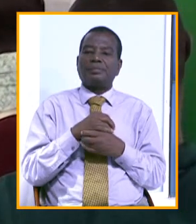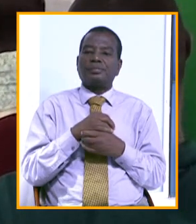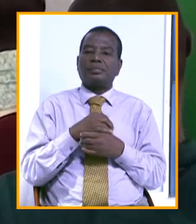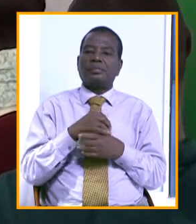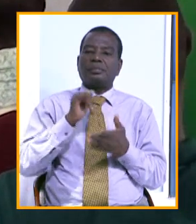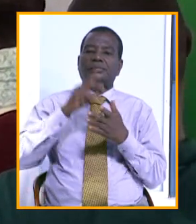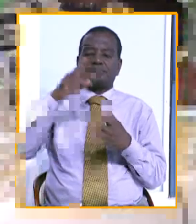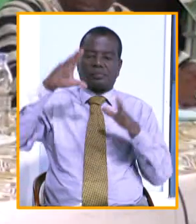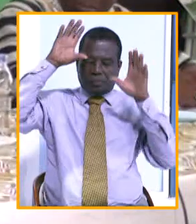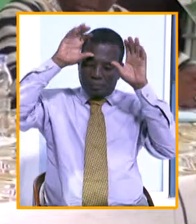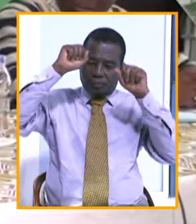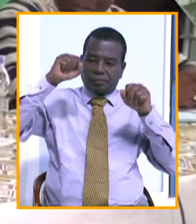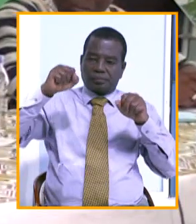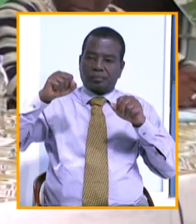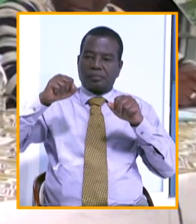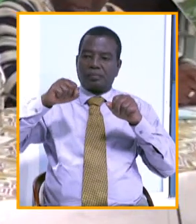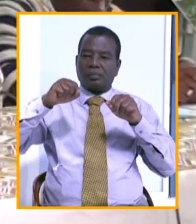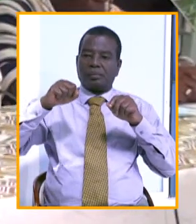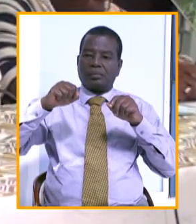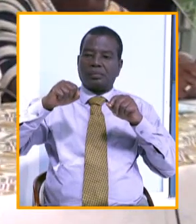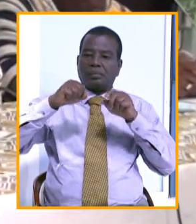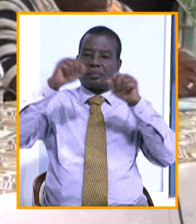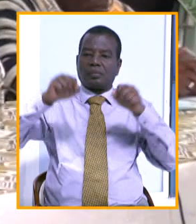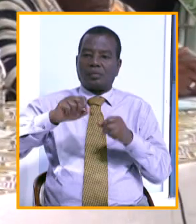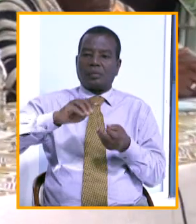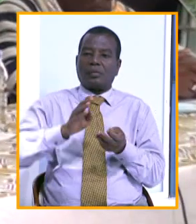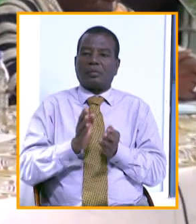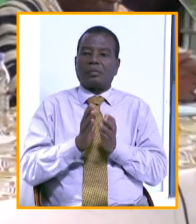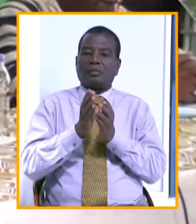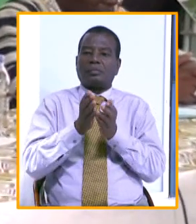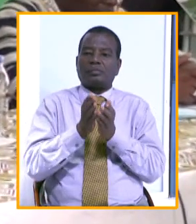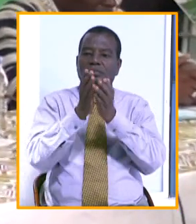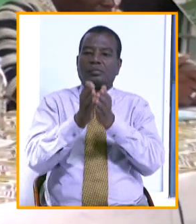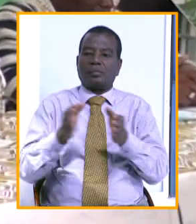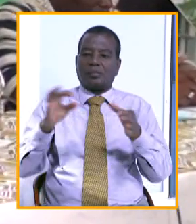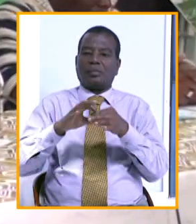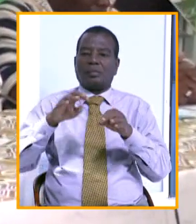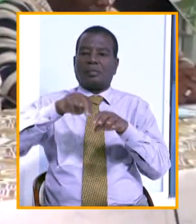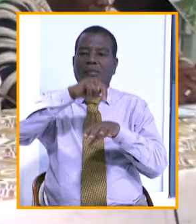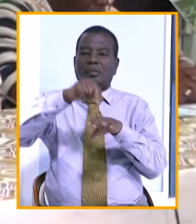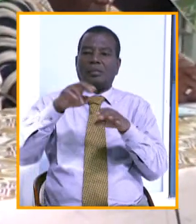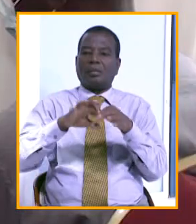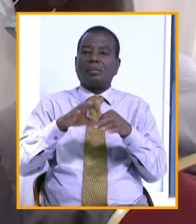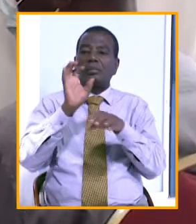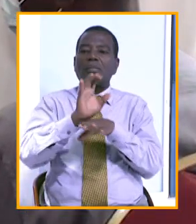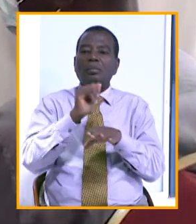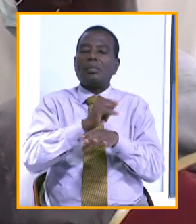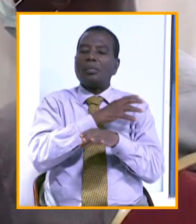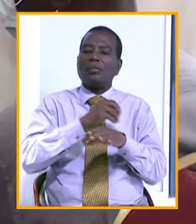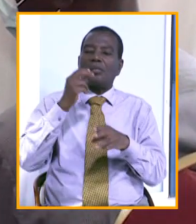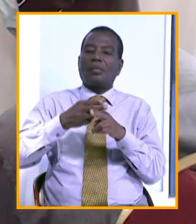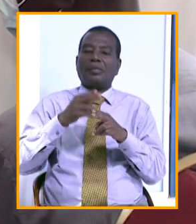C'est le président de la section port de la FENACSI, la Fédération nationale des commerçants de Côte d'Ivoire, qui a parlé au nom